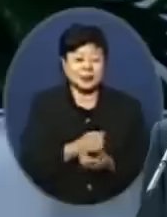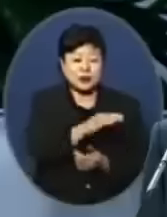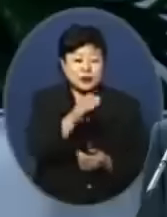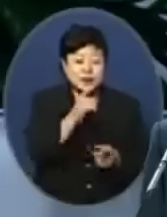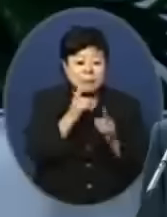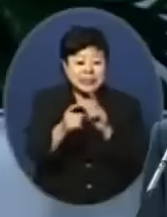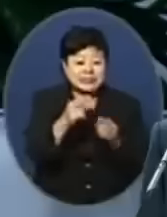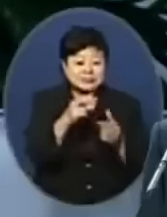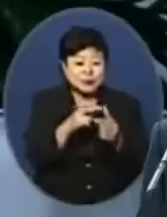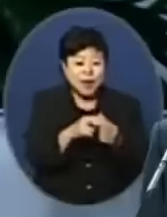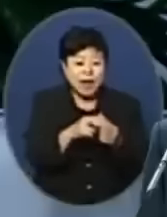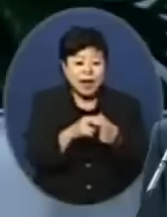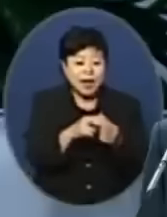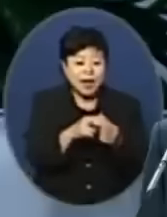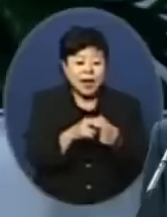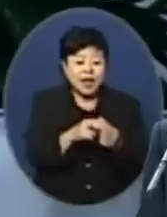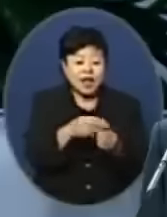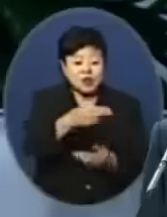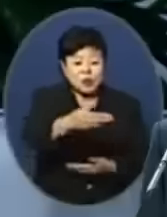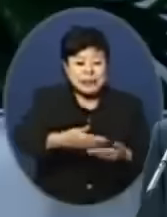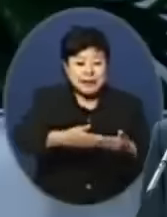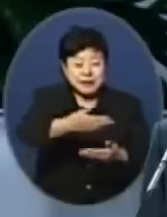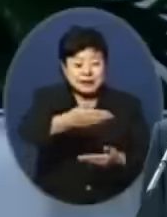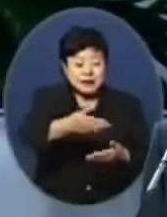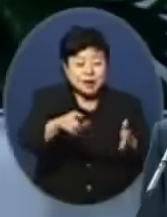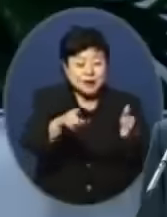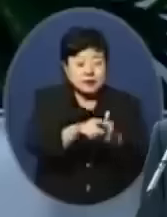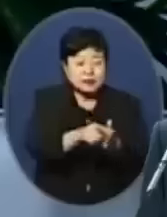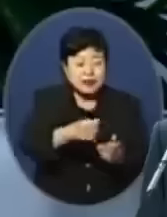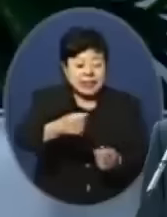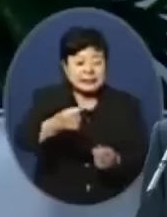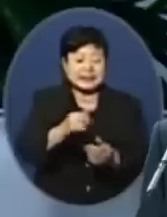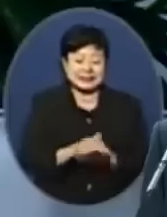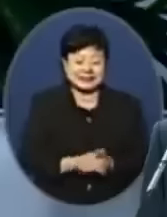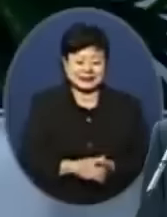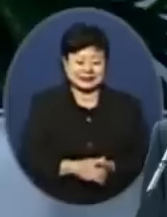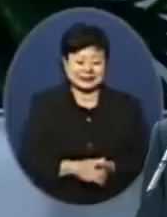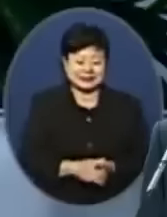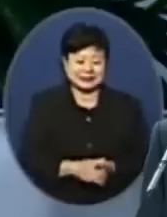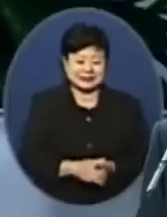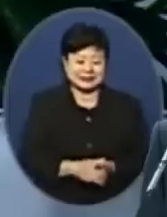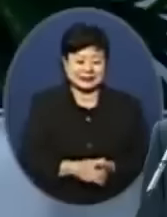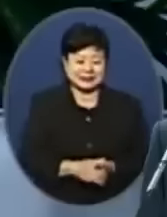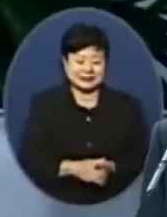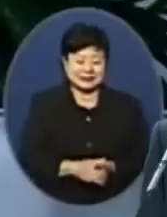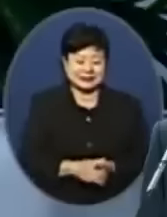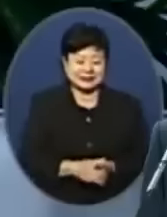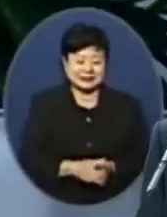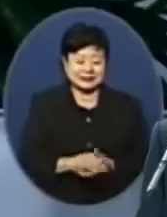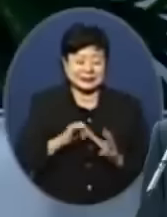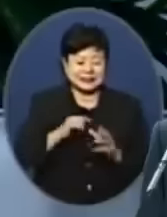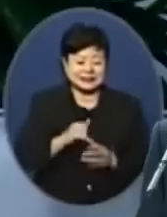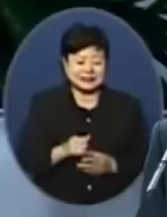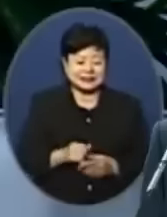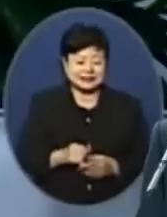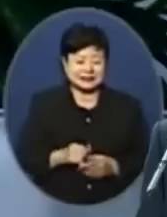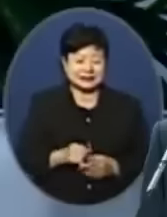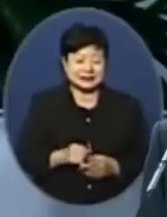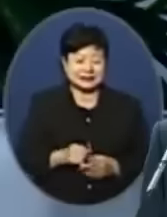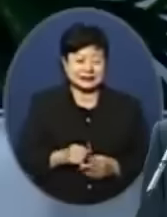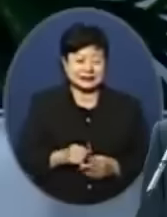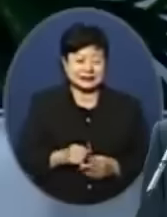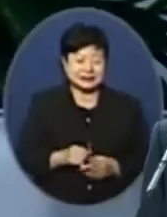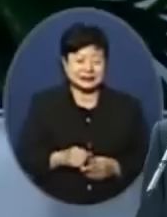이 말씀과 교제하는 믿음을 가지고 있는 것입니다. 이 세상의